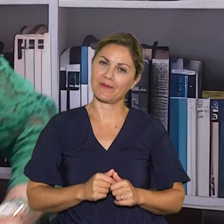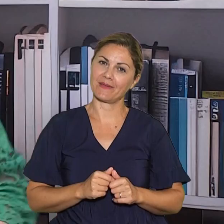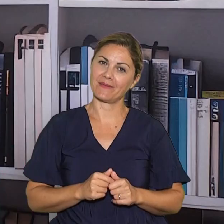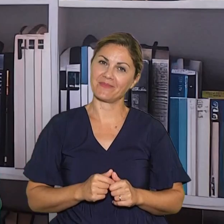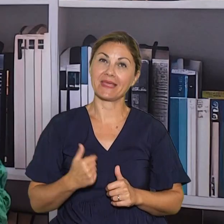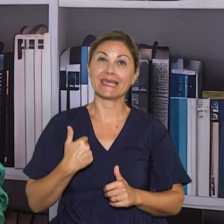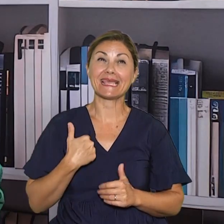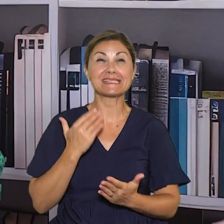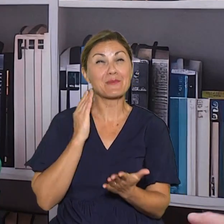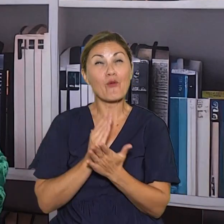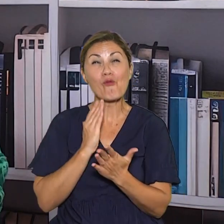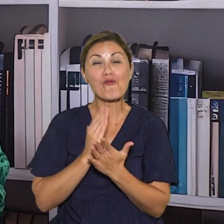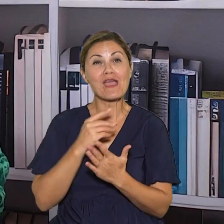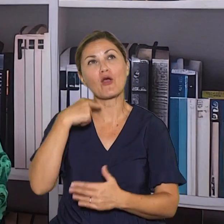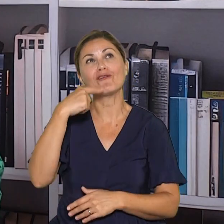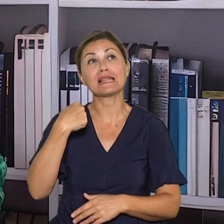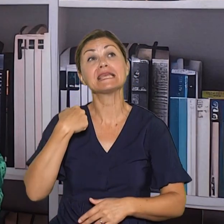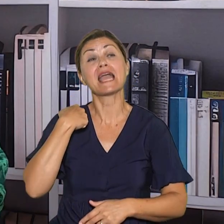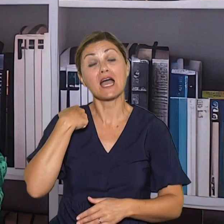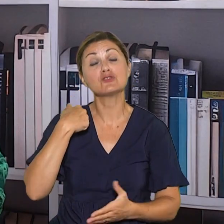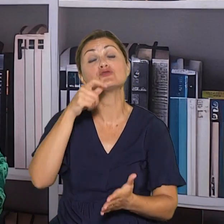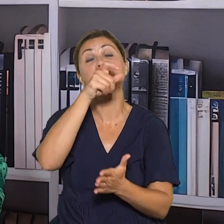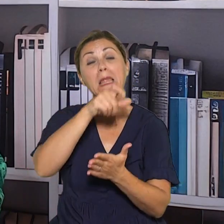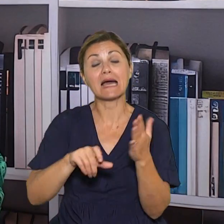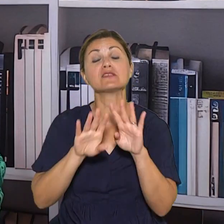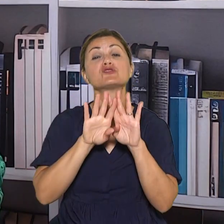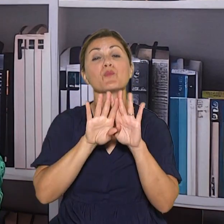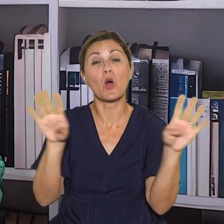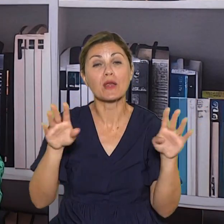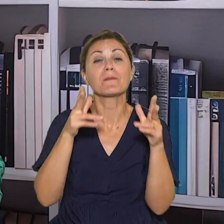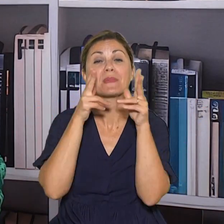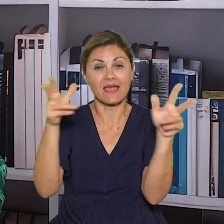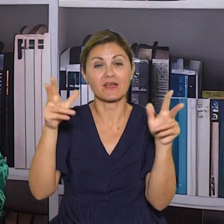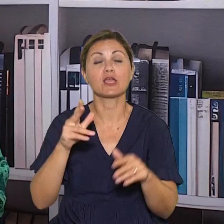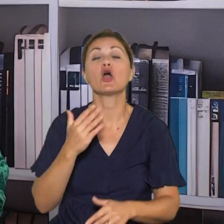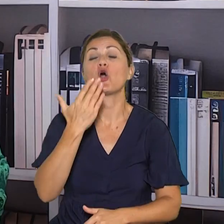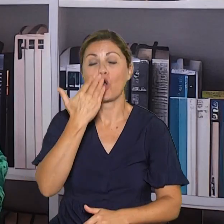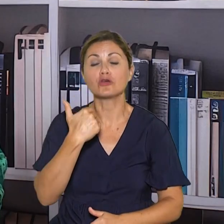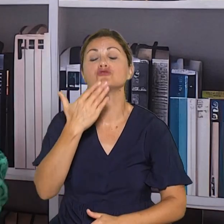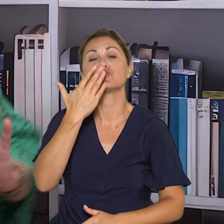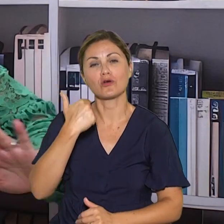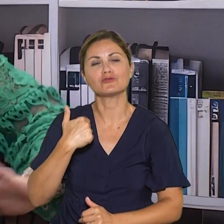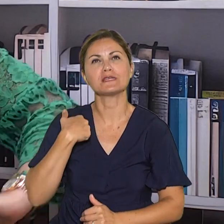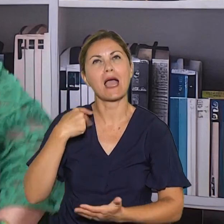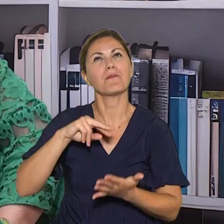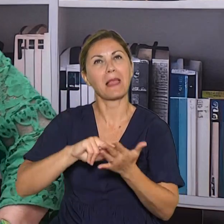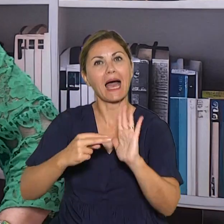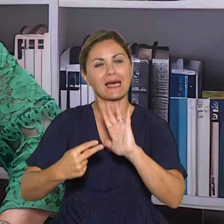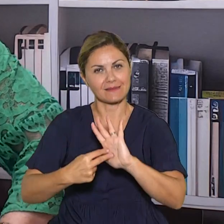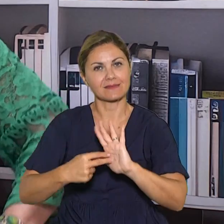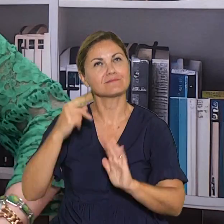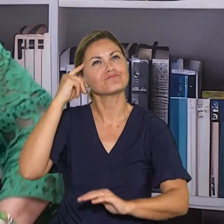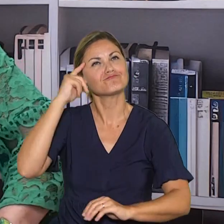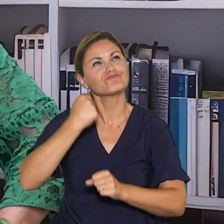stalno pričam kako ću jednog dana ići u zbor. Kako ću ja ići u zbor? Kako ću ići negdje pjevati, ali di, kamo, kuda i to, kako ću ja